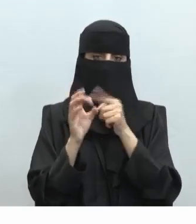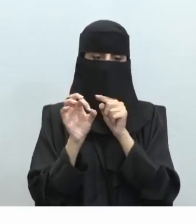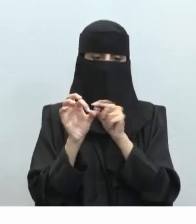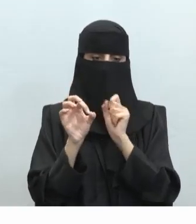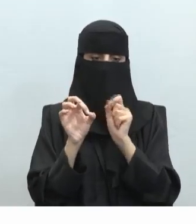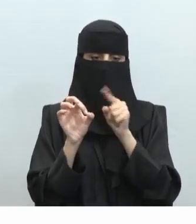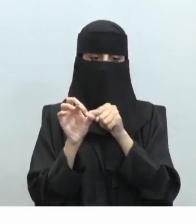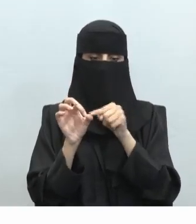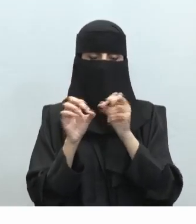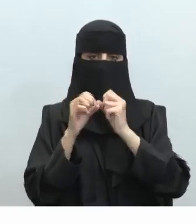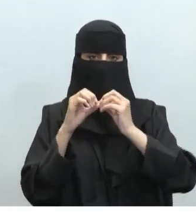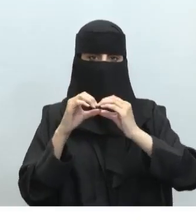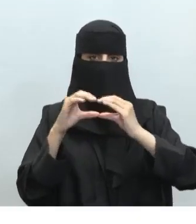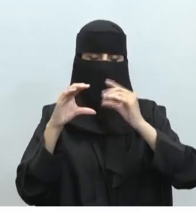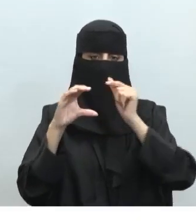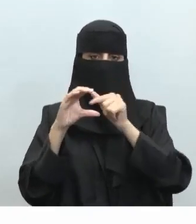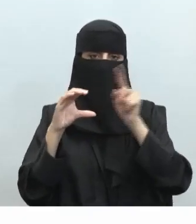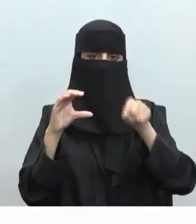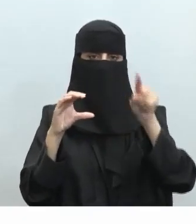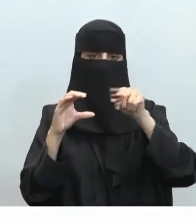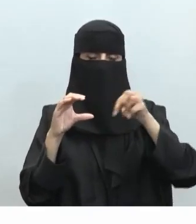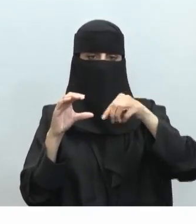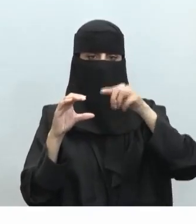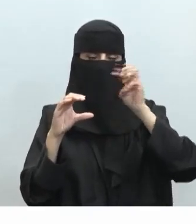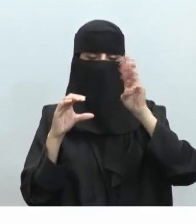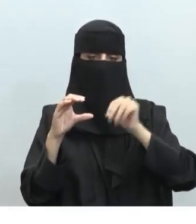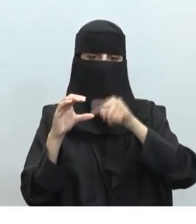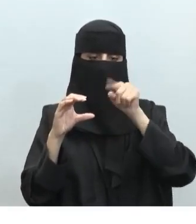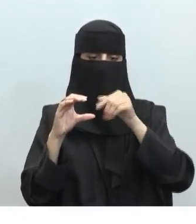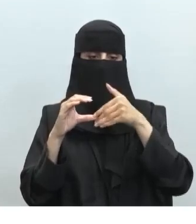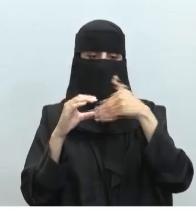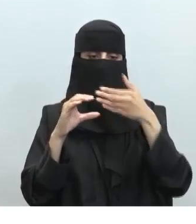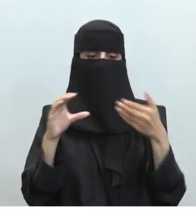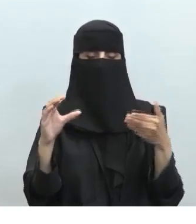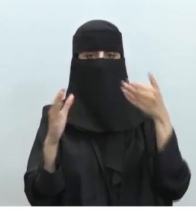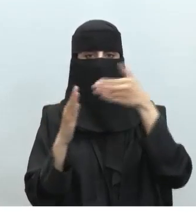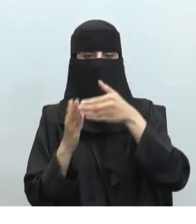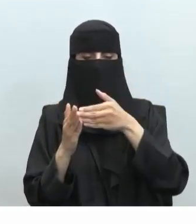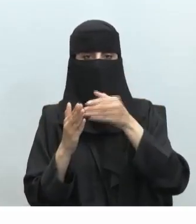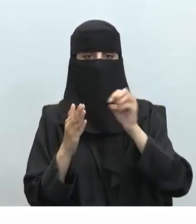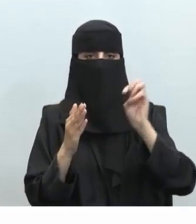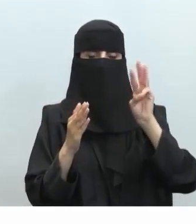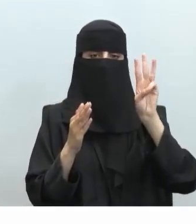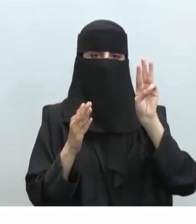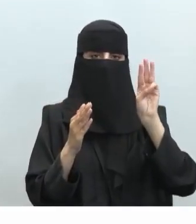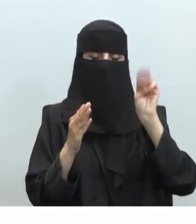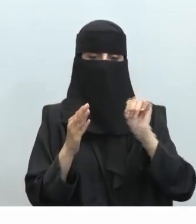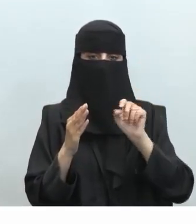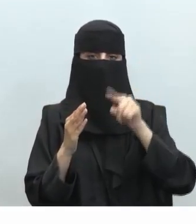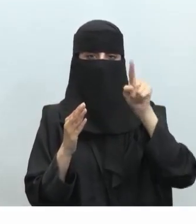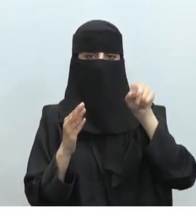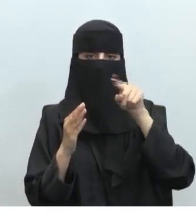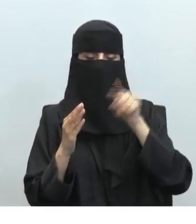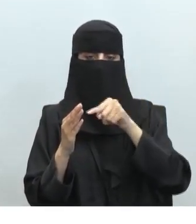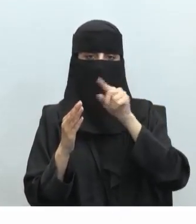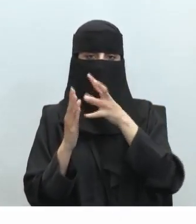الخطوه الاولى ينفرج هذا الدي ان اي ثم ياتي الام ار ان اي احد انواع الار ان اي ويتم تشفير نسخه من